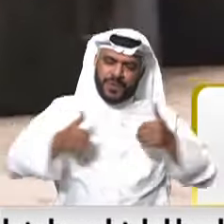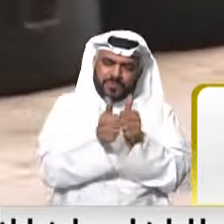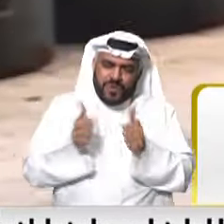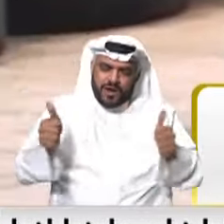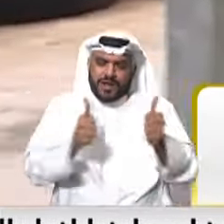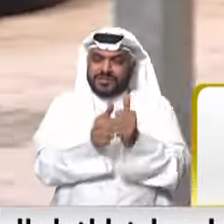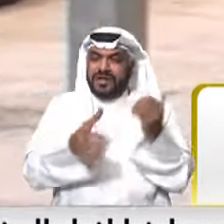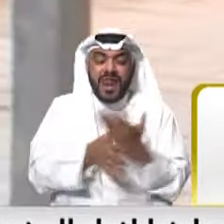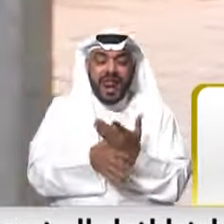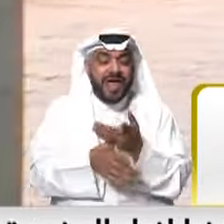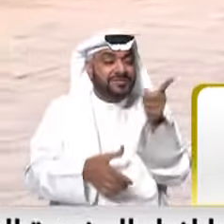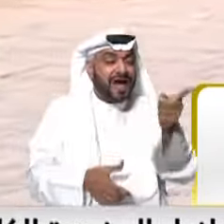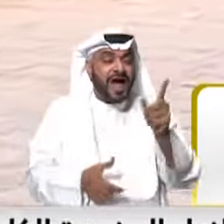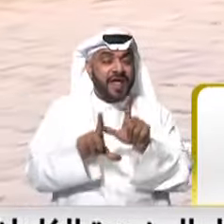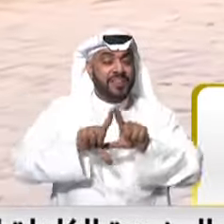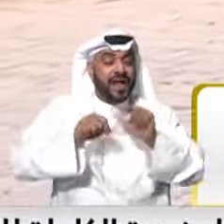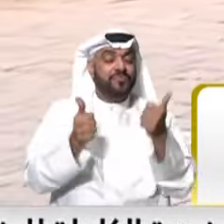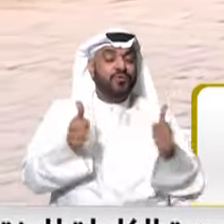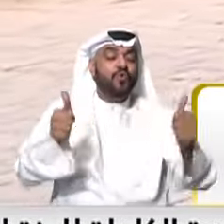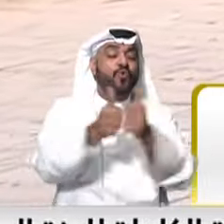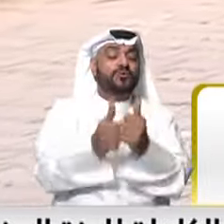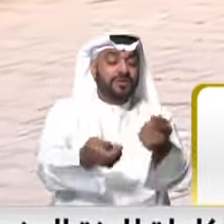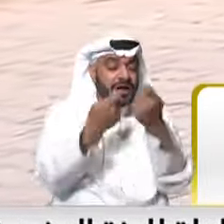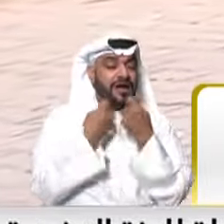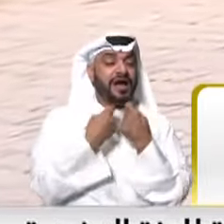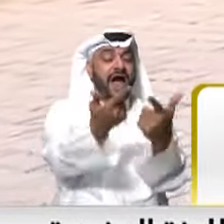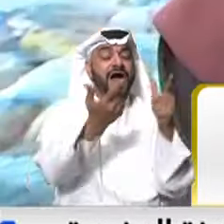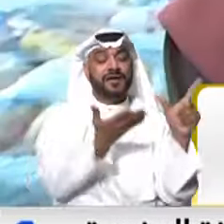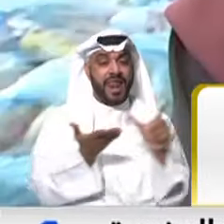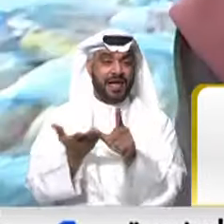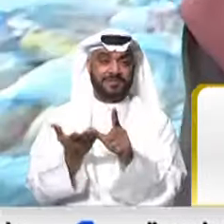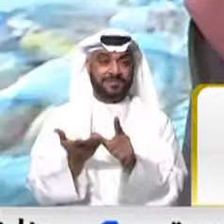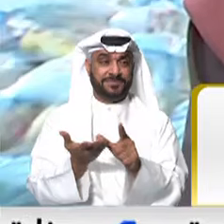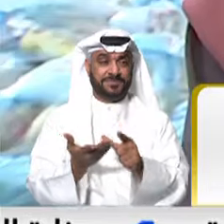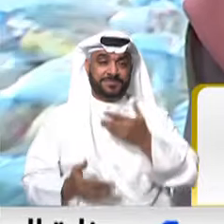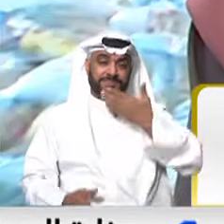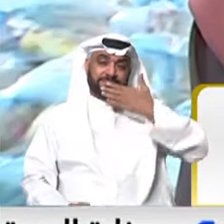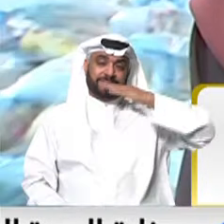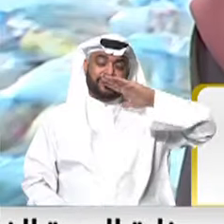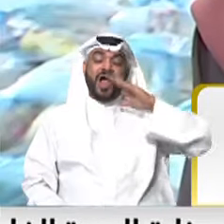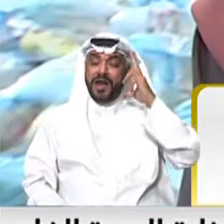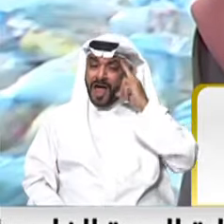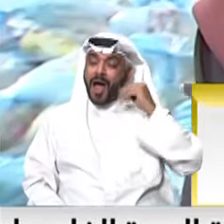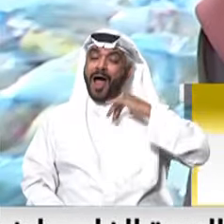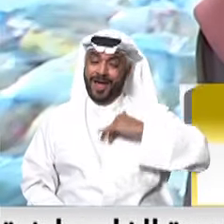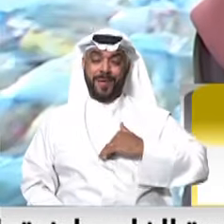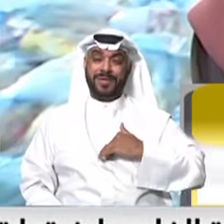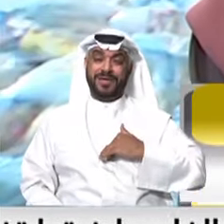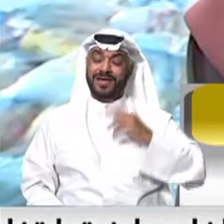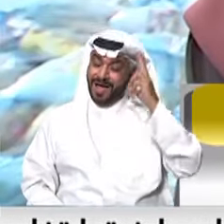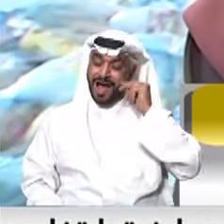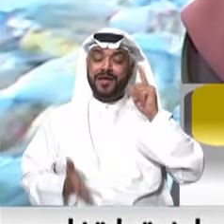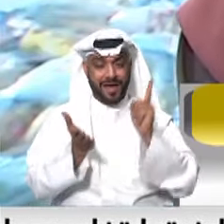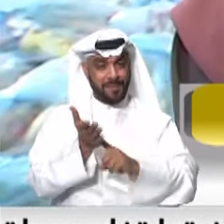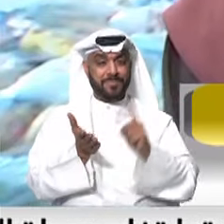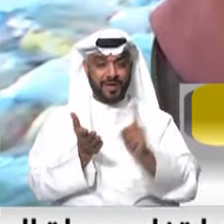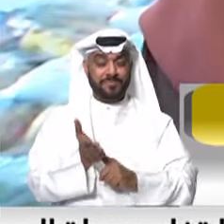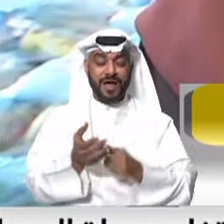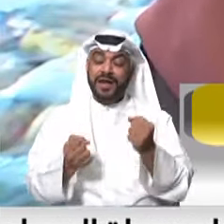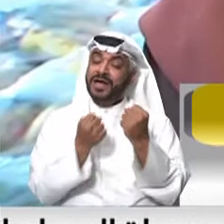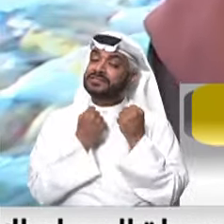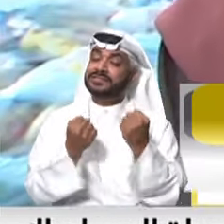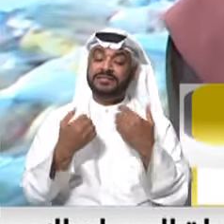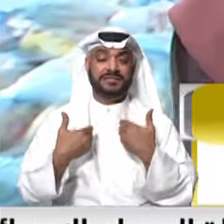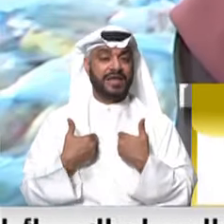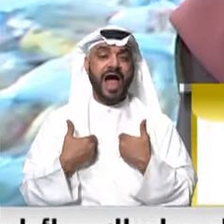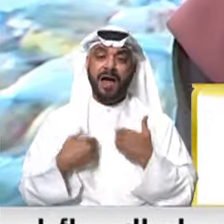أجبرتها الحرب على النزوح والتشرد. أثر الطرد الغذائي أنا محتاجاه كتير، يعني وأنا يعني بعاني من ظروف